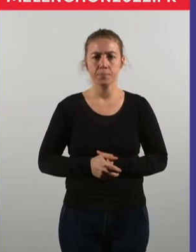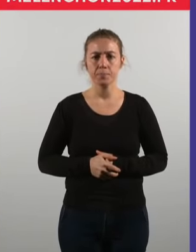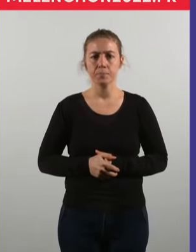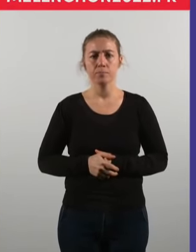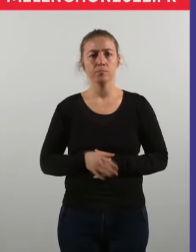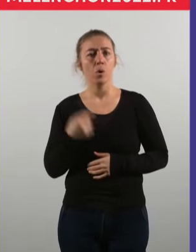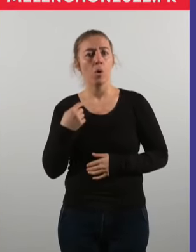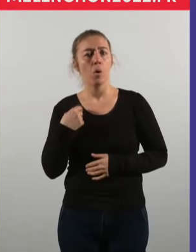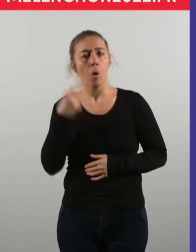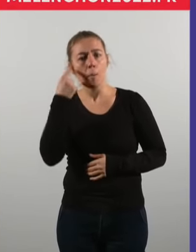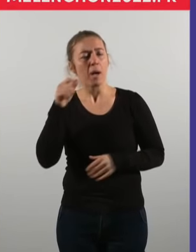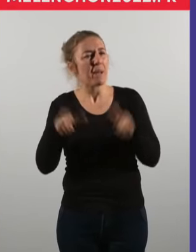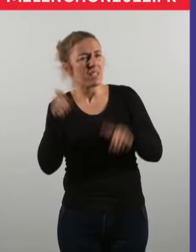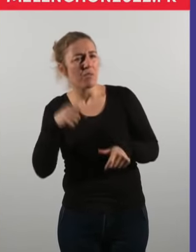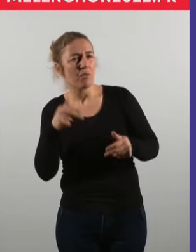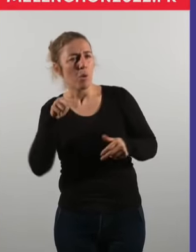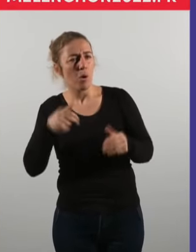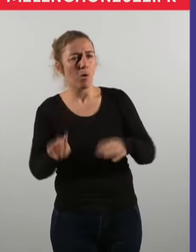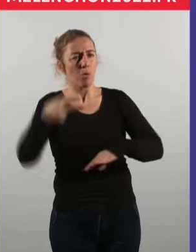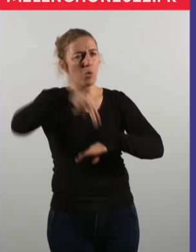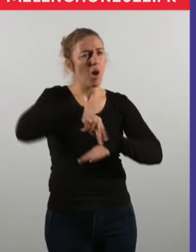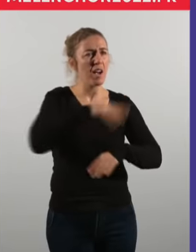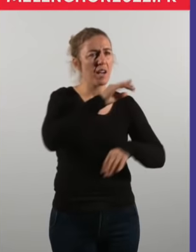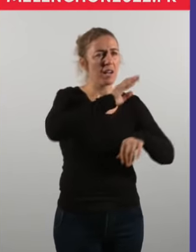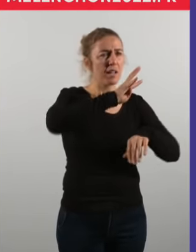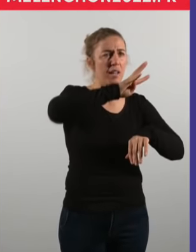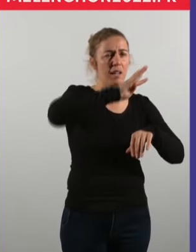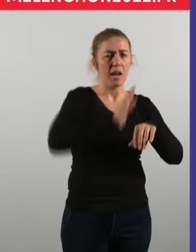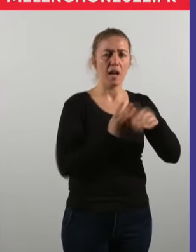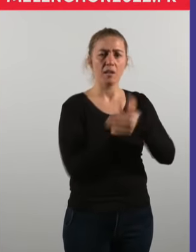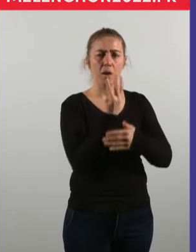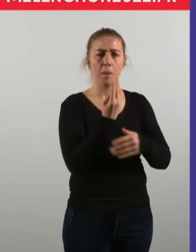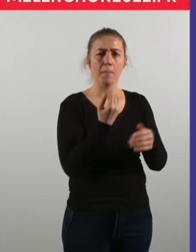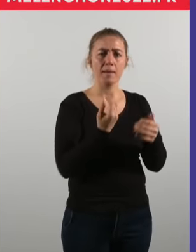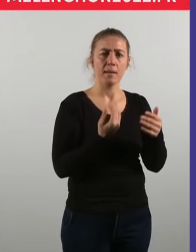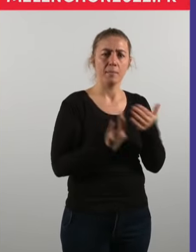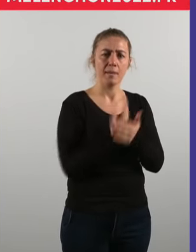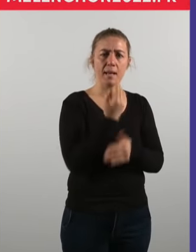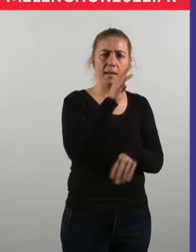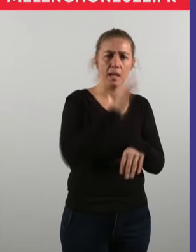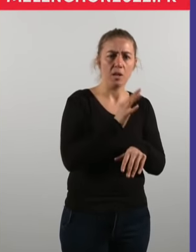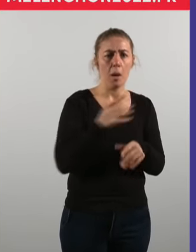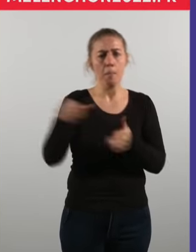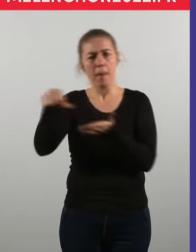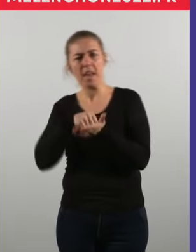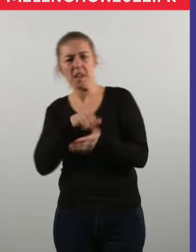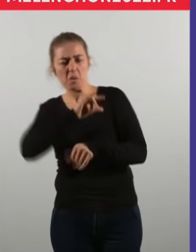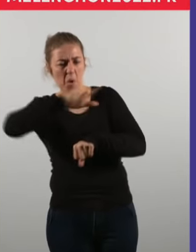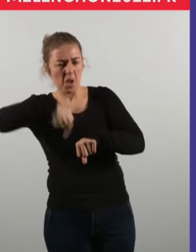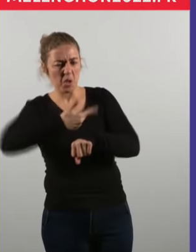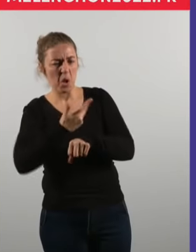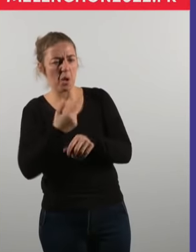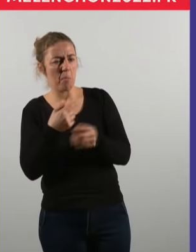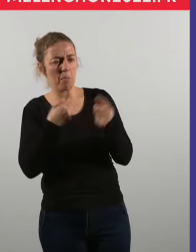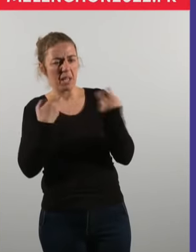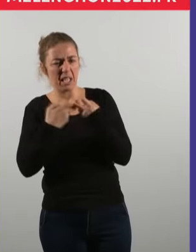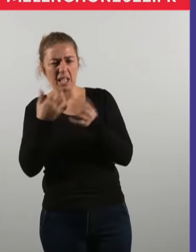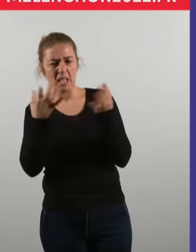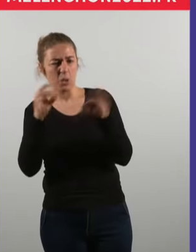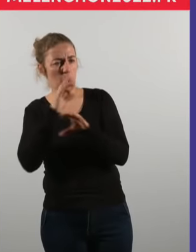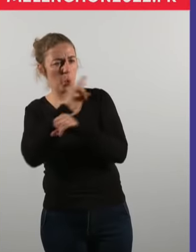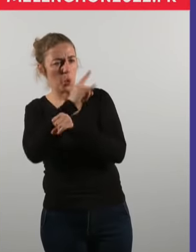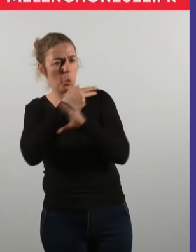continuer à se lever à 4h du matin, être payés 3 heures à 10 euros. Vous laissez faire ça. Tes collègues, j'en ai marre.